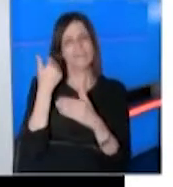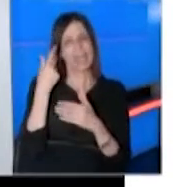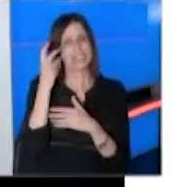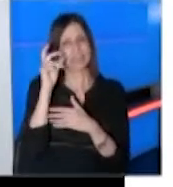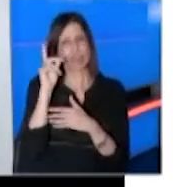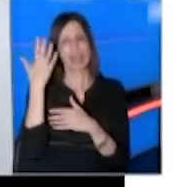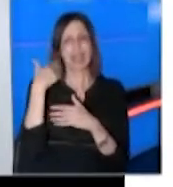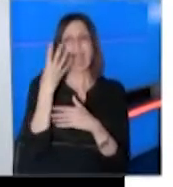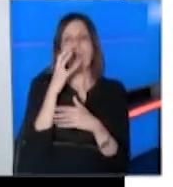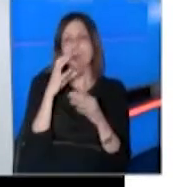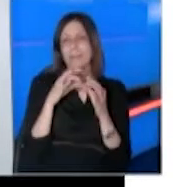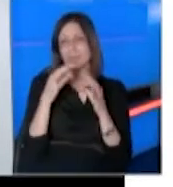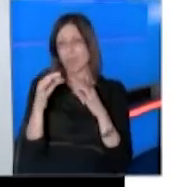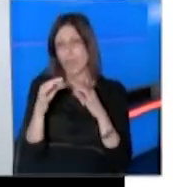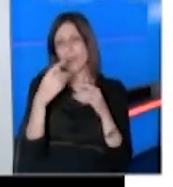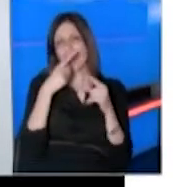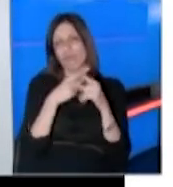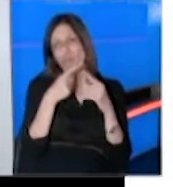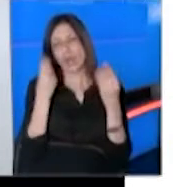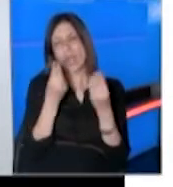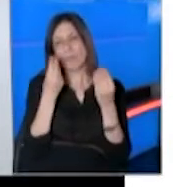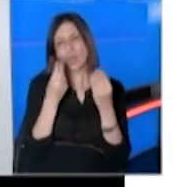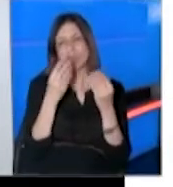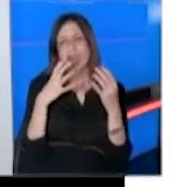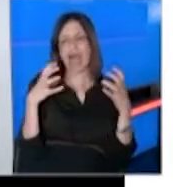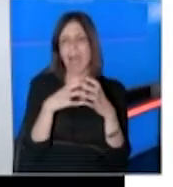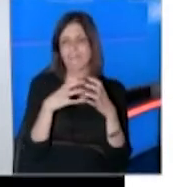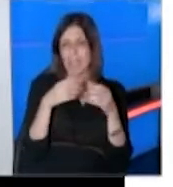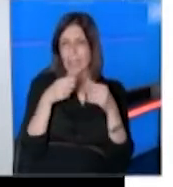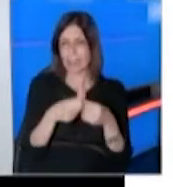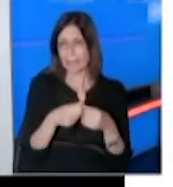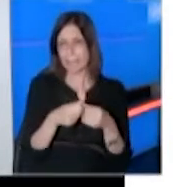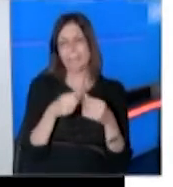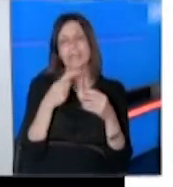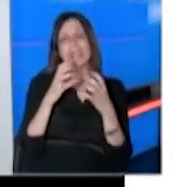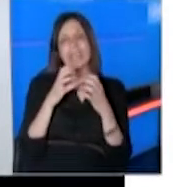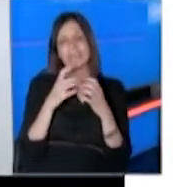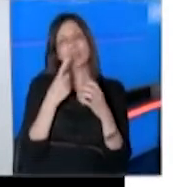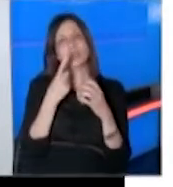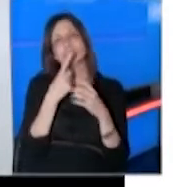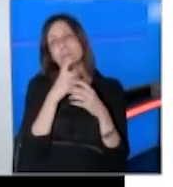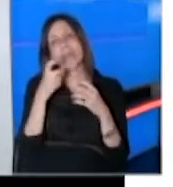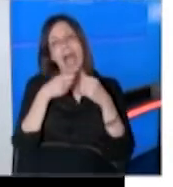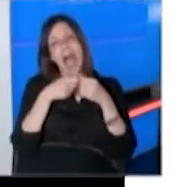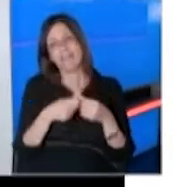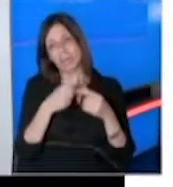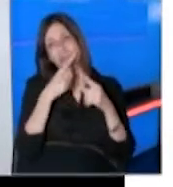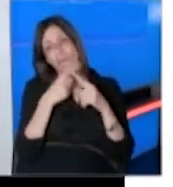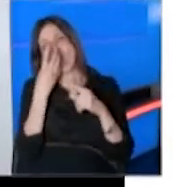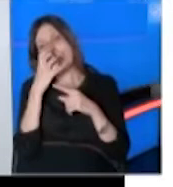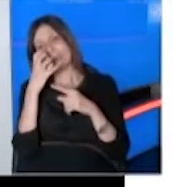שנה, היה 40 דונם בערך, כפול כמות החברים, קיבוץ עם 100 חברים, 100 כפול 40, קיבוץ עם 200, 100, בסביבות